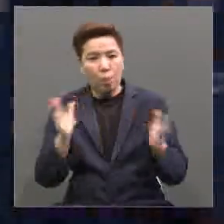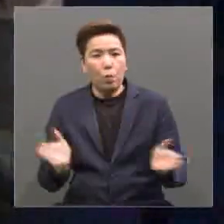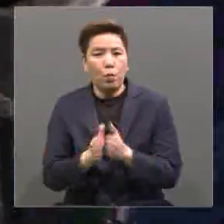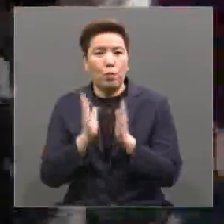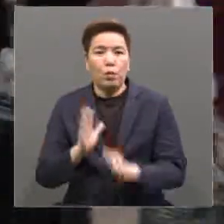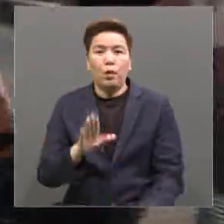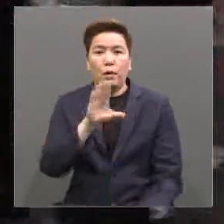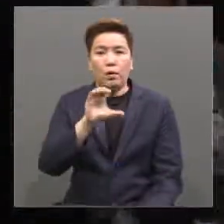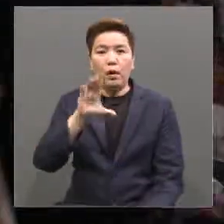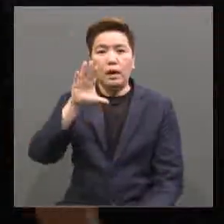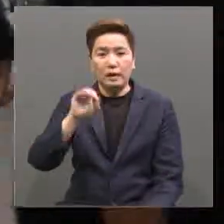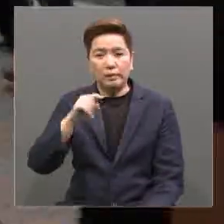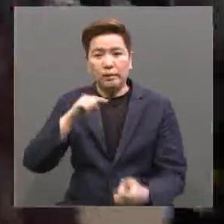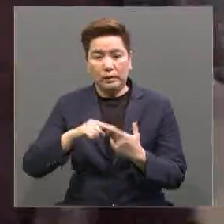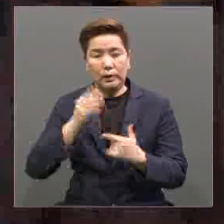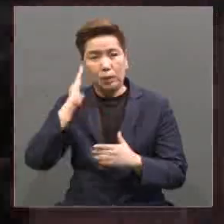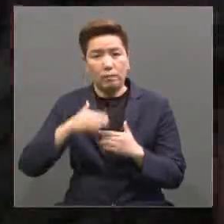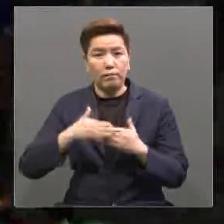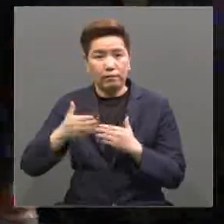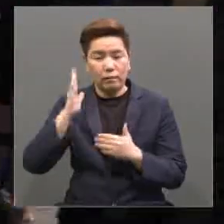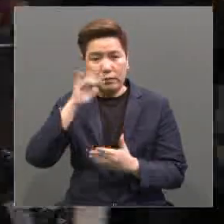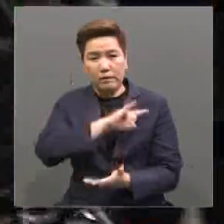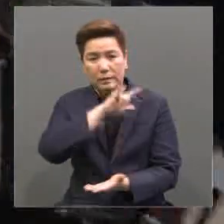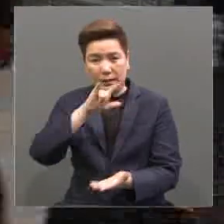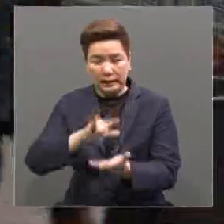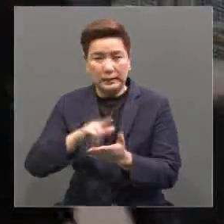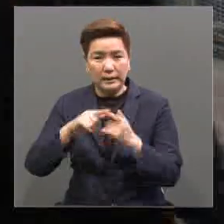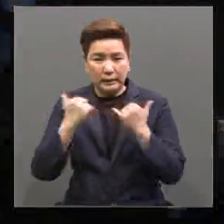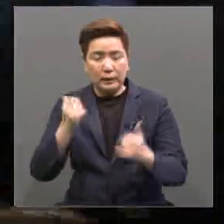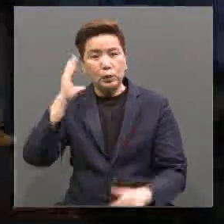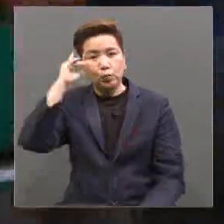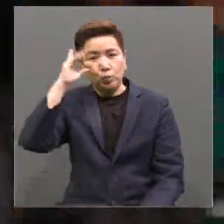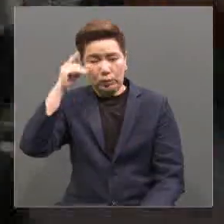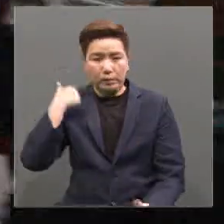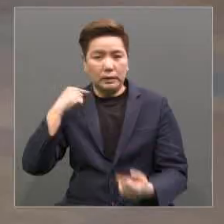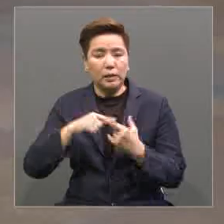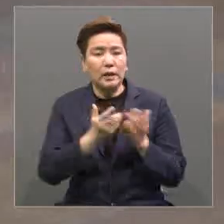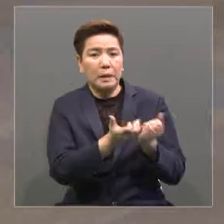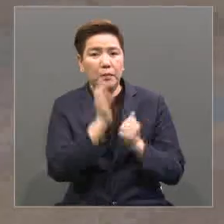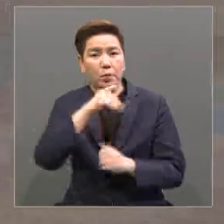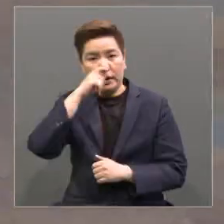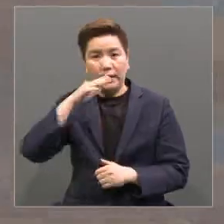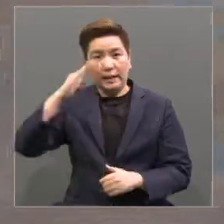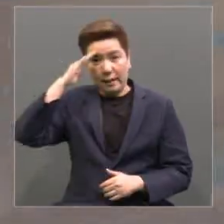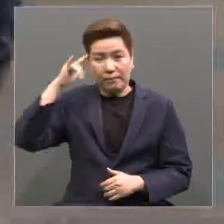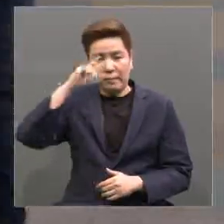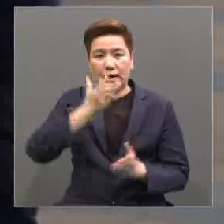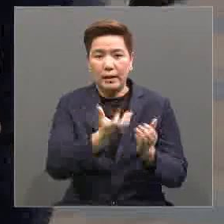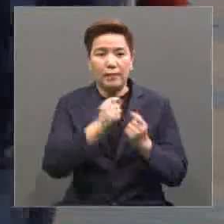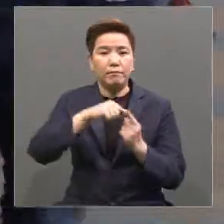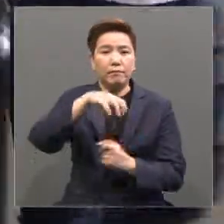550คนเที่ยวบินถัดไปของธอเนี่ยจะมาถึงในวันอ่าจะเดินทางในวันพรุ่งนี้ไปรับคนไทยที่สนามบิน